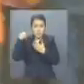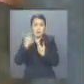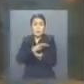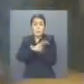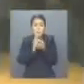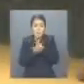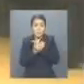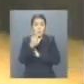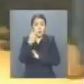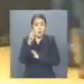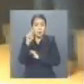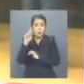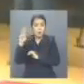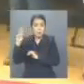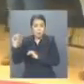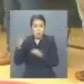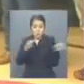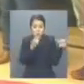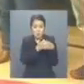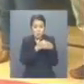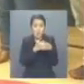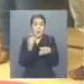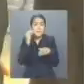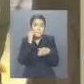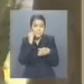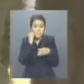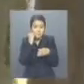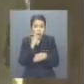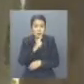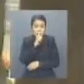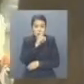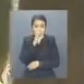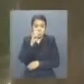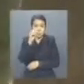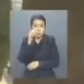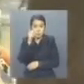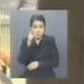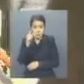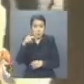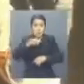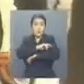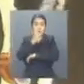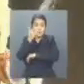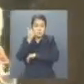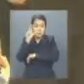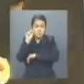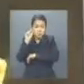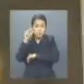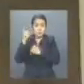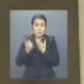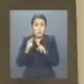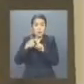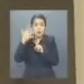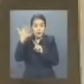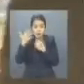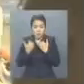ะหลังจากกลุ่มการเมืองบ้านเลขที่111พ้นโทษการถูกตัดสิทธิทางการเมืองในวันที่30พฤษภาคมนี้มีความเห็นของนายยงยุ